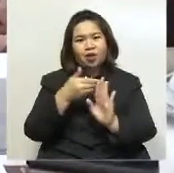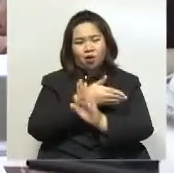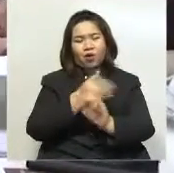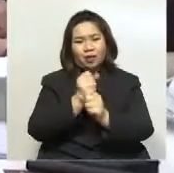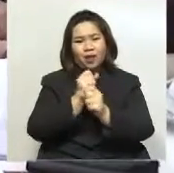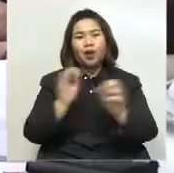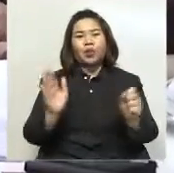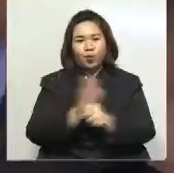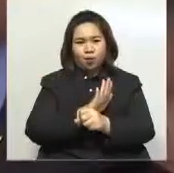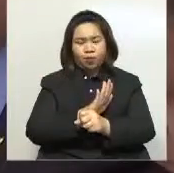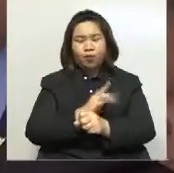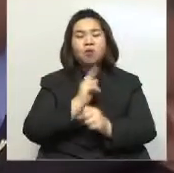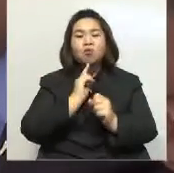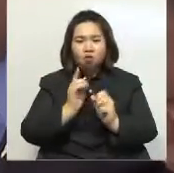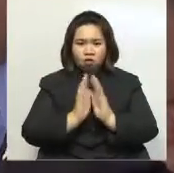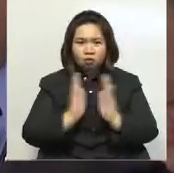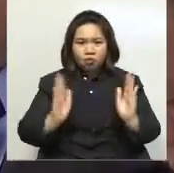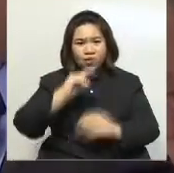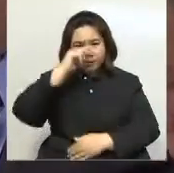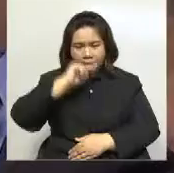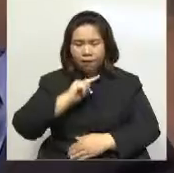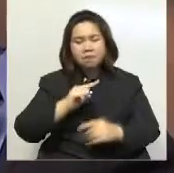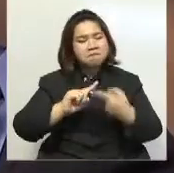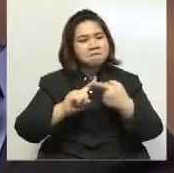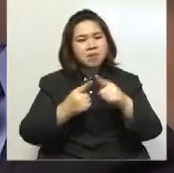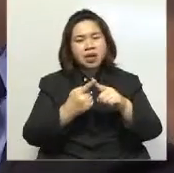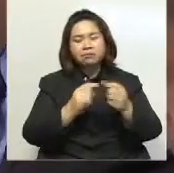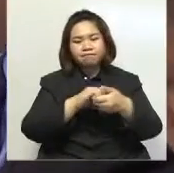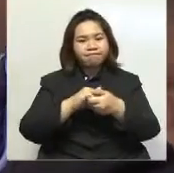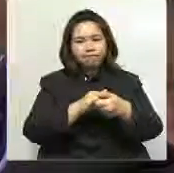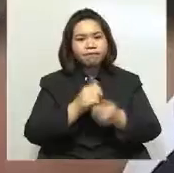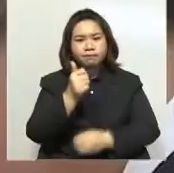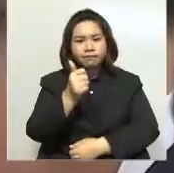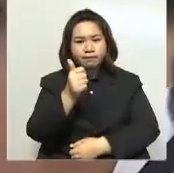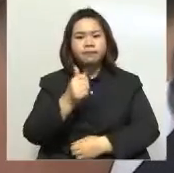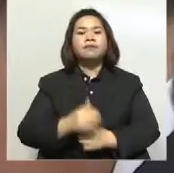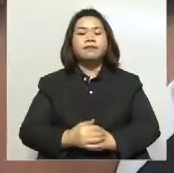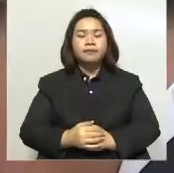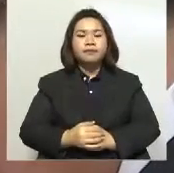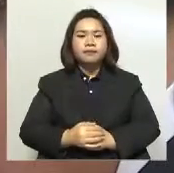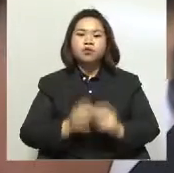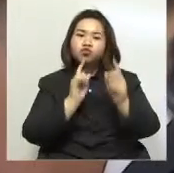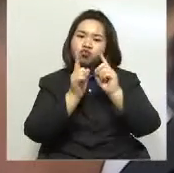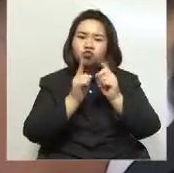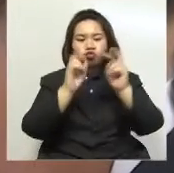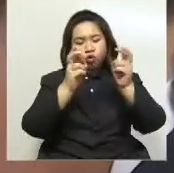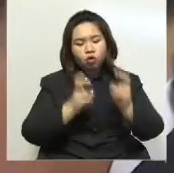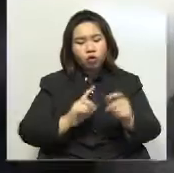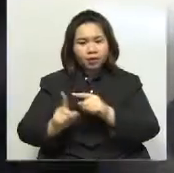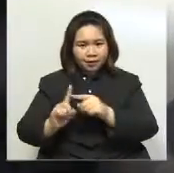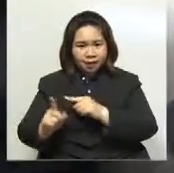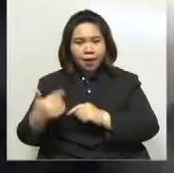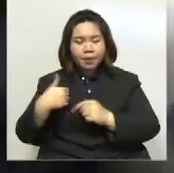ที่โดยขอขอบคุณประเทศไทยที่เป็นมิตรที่ดีกับสหรัฐเสมอมาจึงมีการพูดคุยในหลายประเด็น